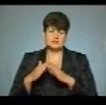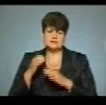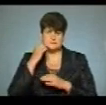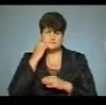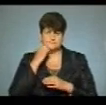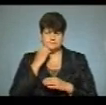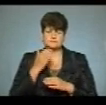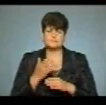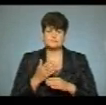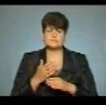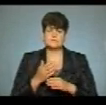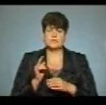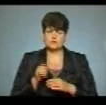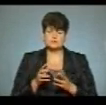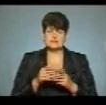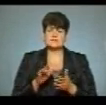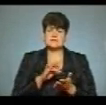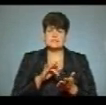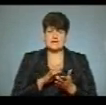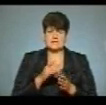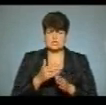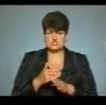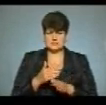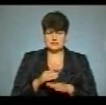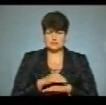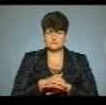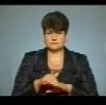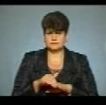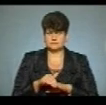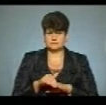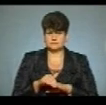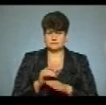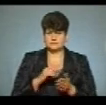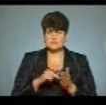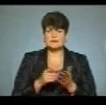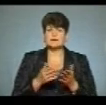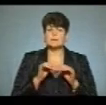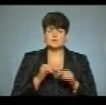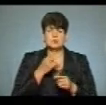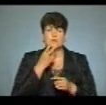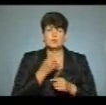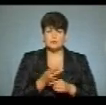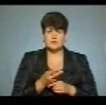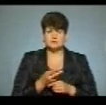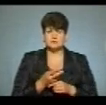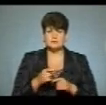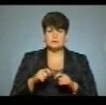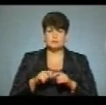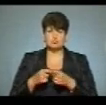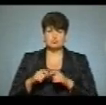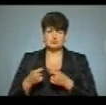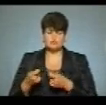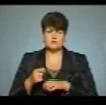житлового фонду, в тому числі і по центральних частинах вулиці, де ми можемо побачити пошкодження тих